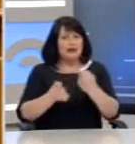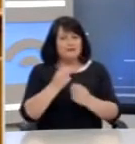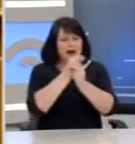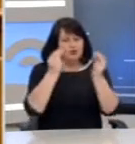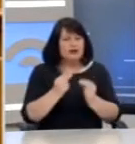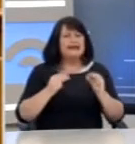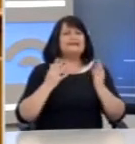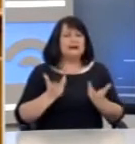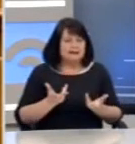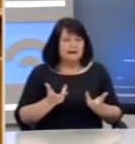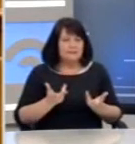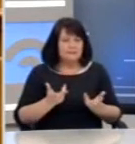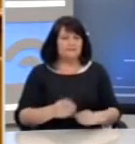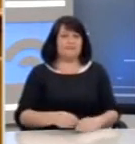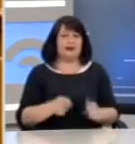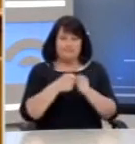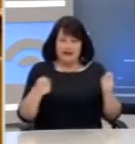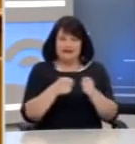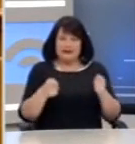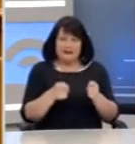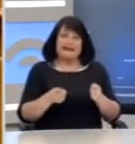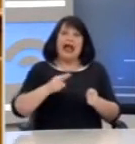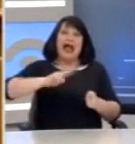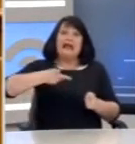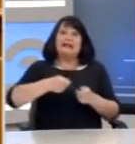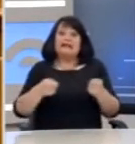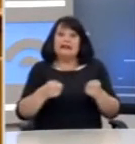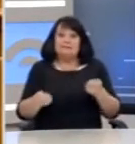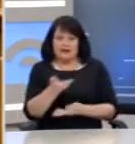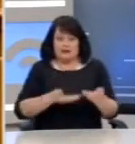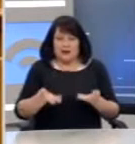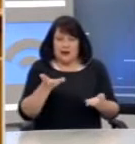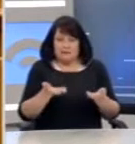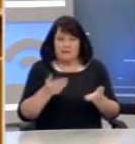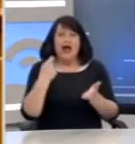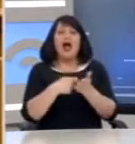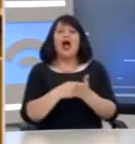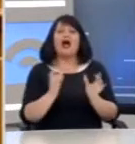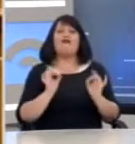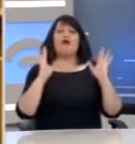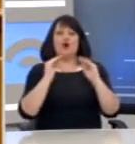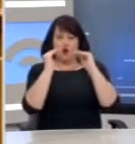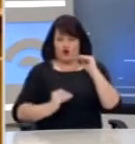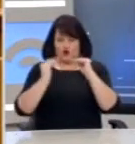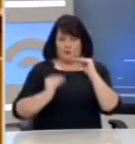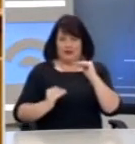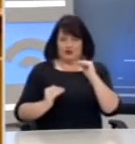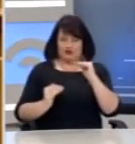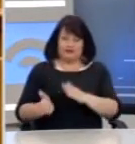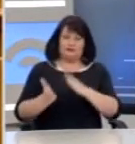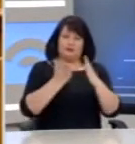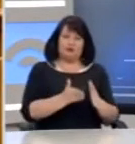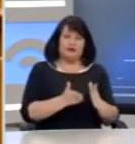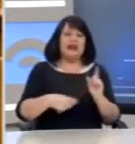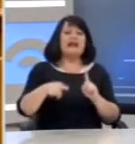αποτελέσματα της δέσμης μέτρων και αντίμετρων, τόσο της μείωσης του αφορολόγητου από τη μία πλευρά, όσο και των